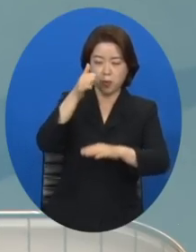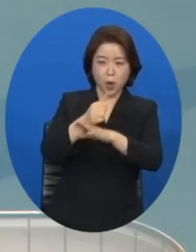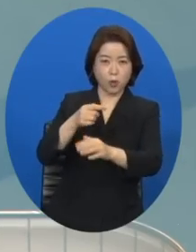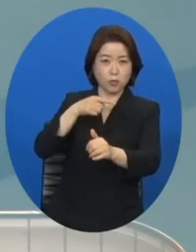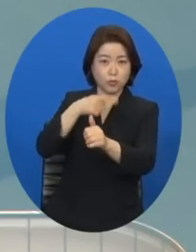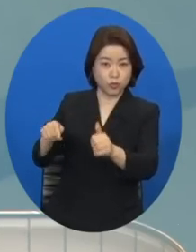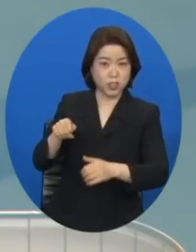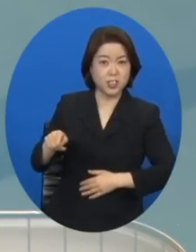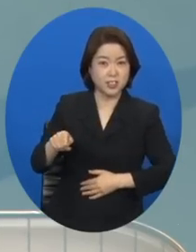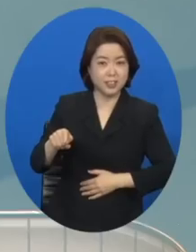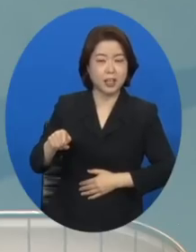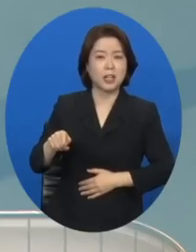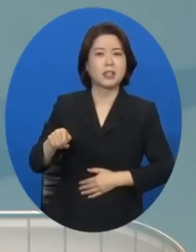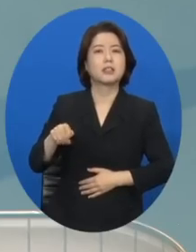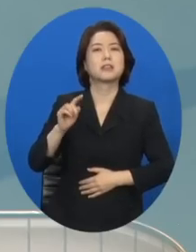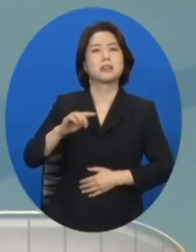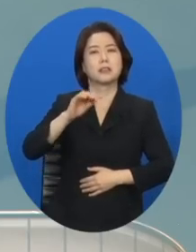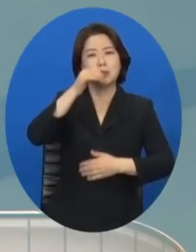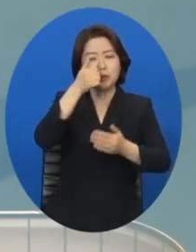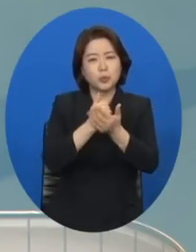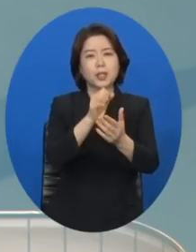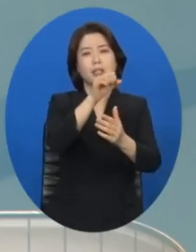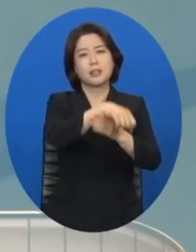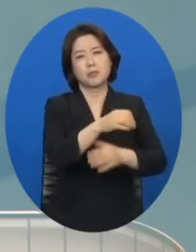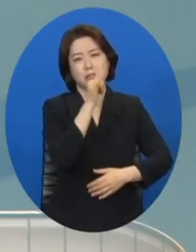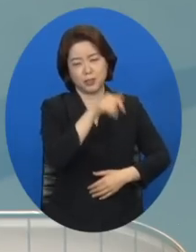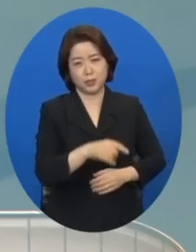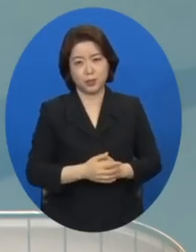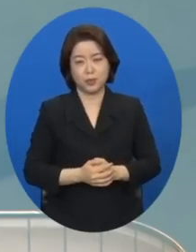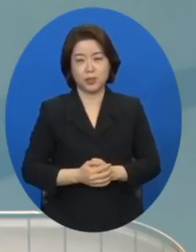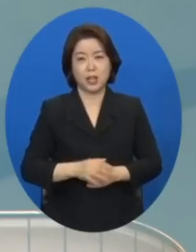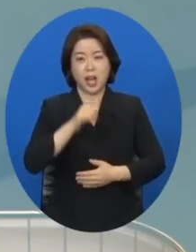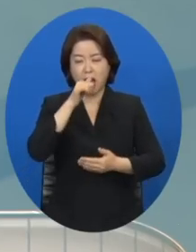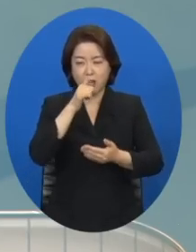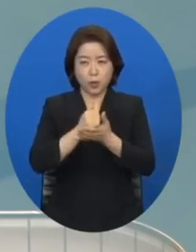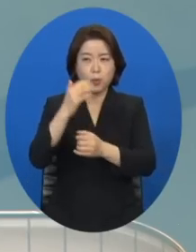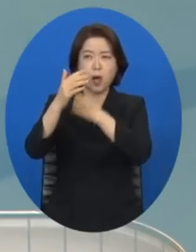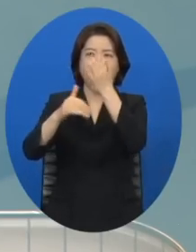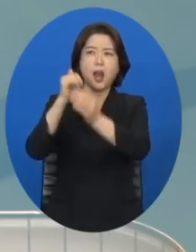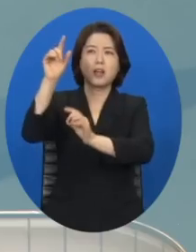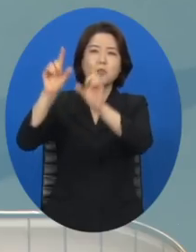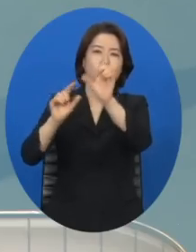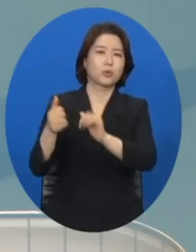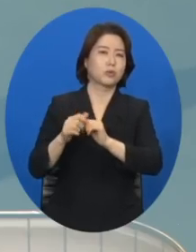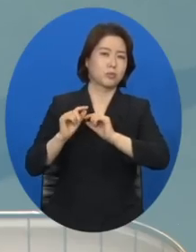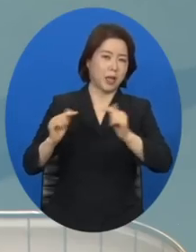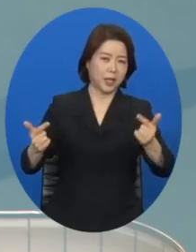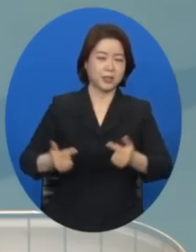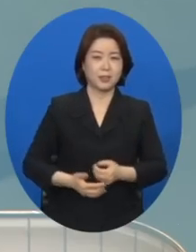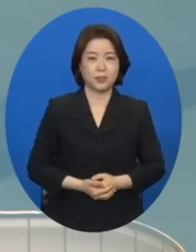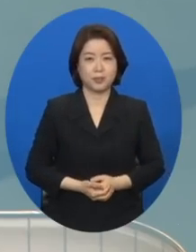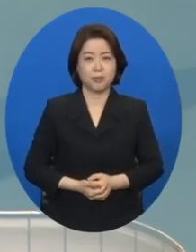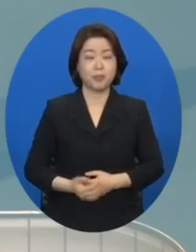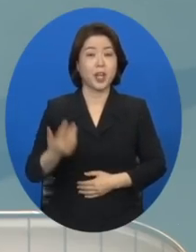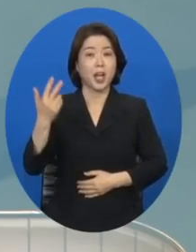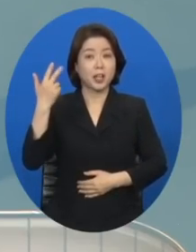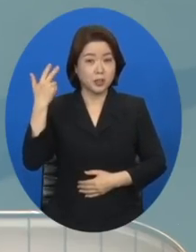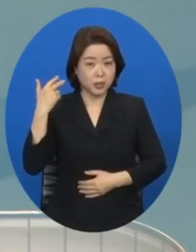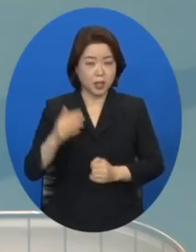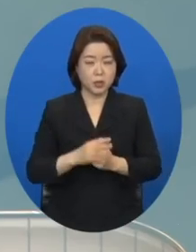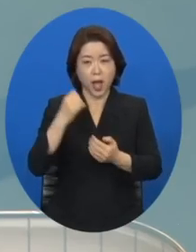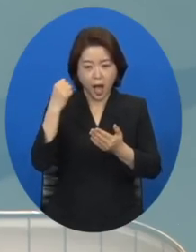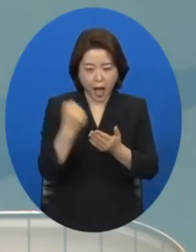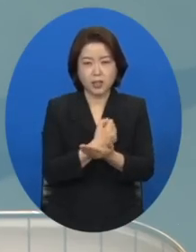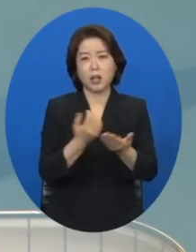그런 열매들이 맺혀지는 거야 결코 하나님의 형상이 아닌 것입니다 지난주 참 안타까운